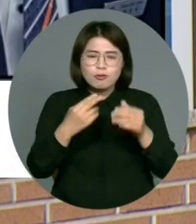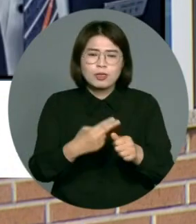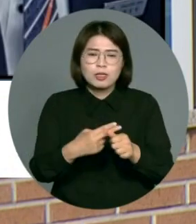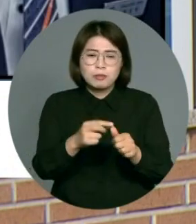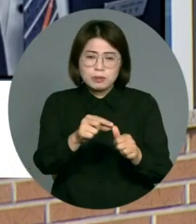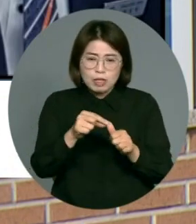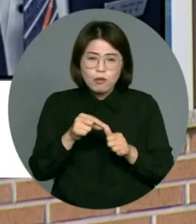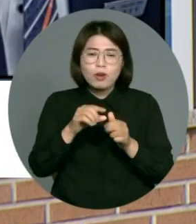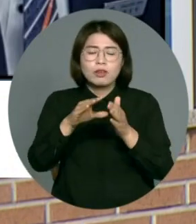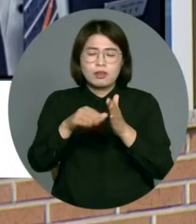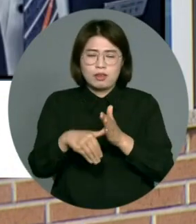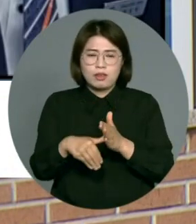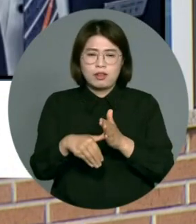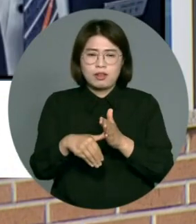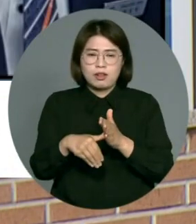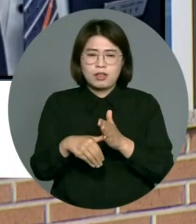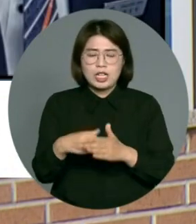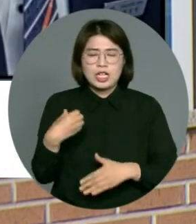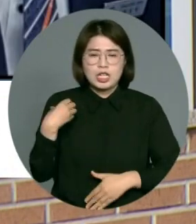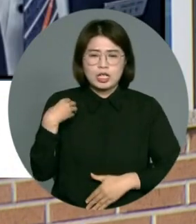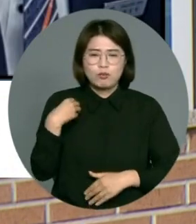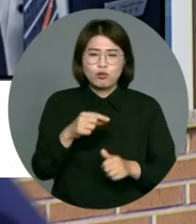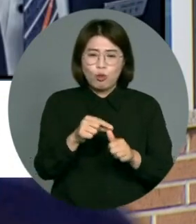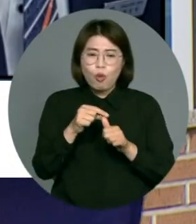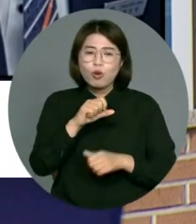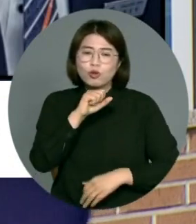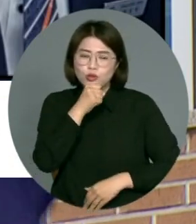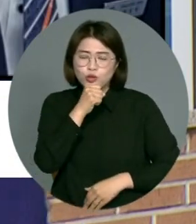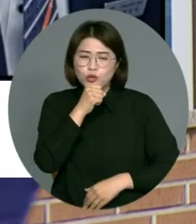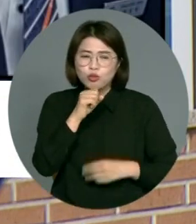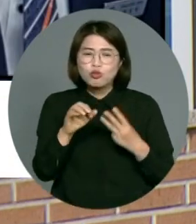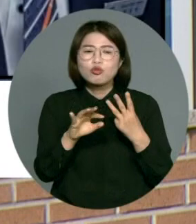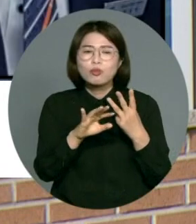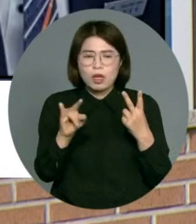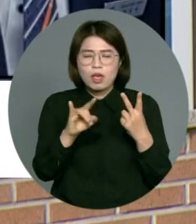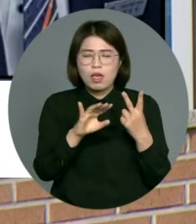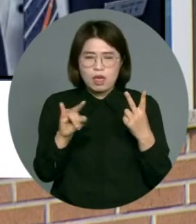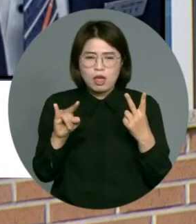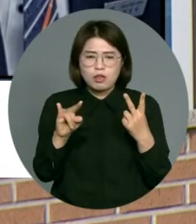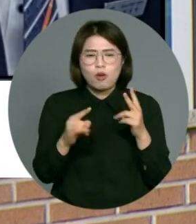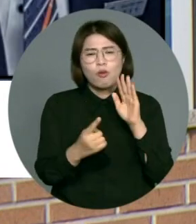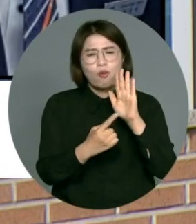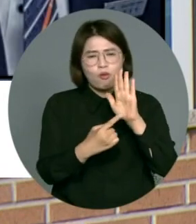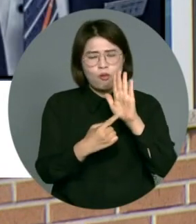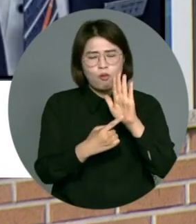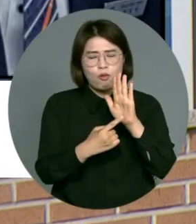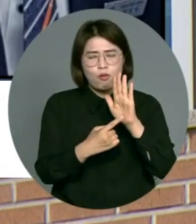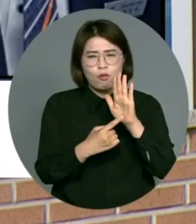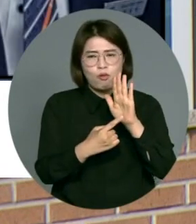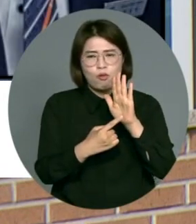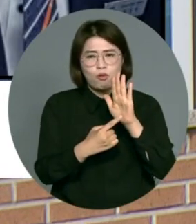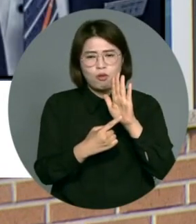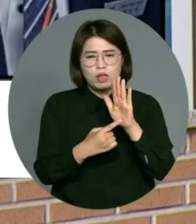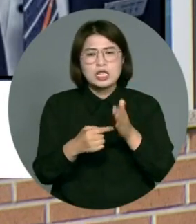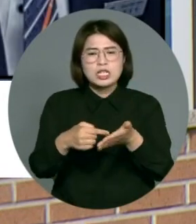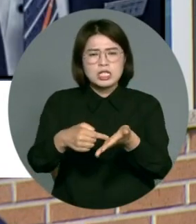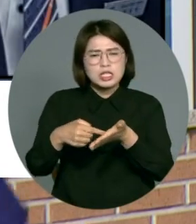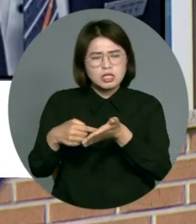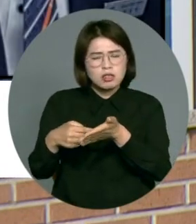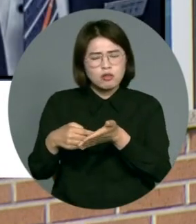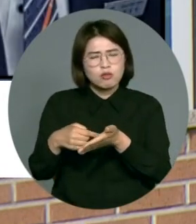채용할 때 이제 그게 의무 교육률의 두 배 정도를 권고하고 있는데 신청